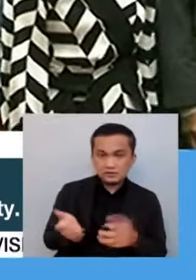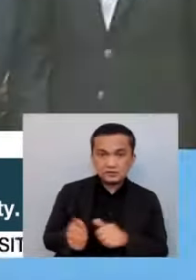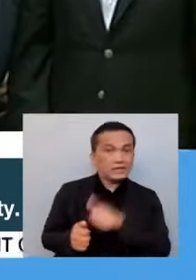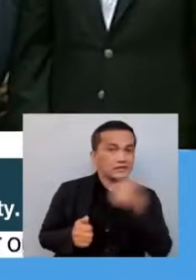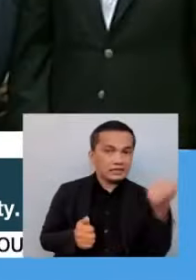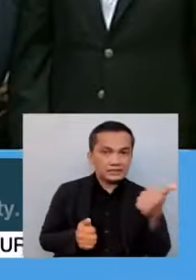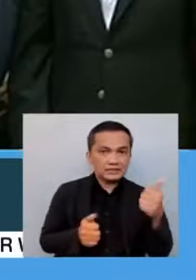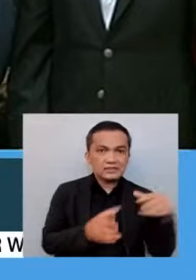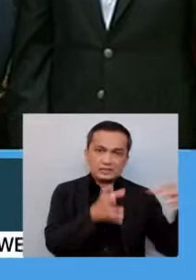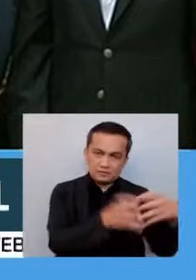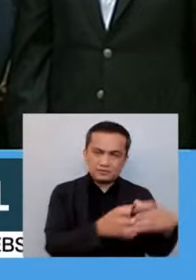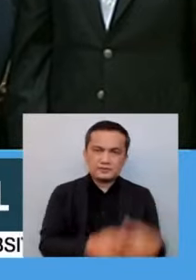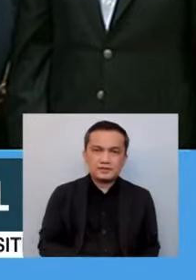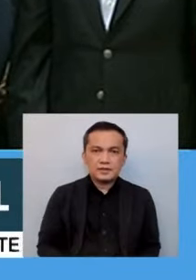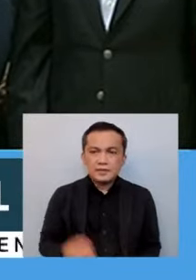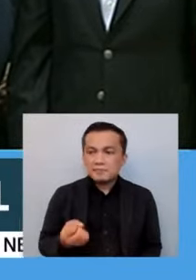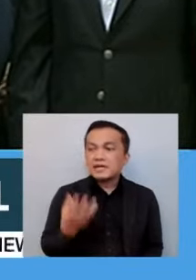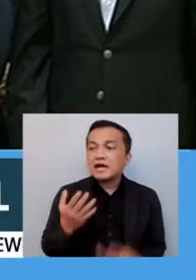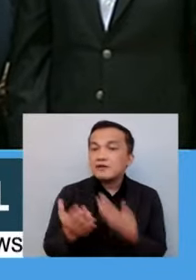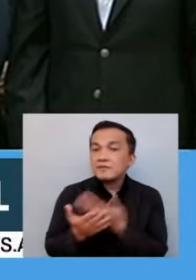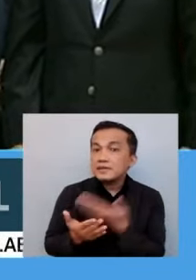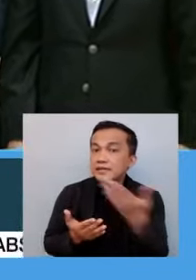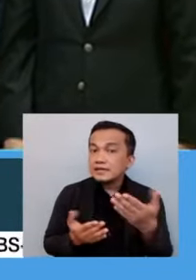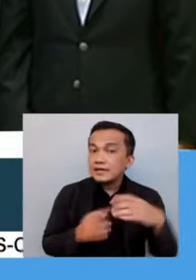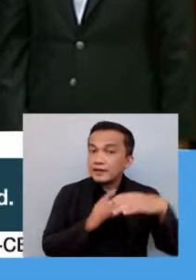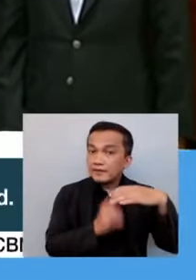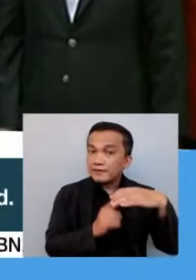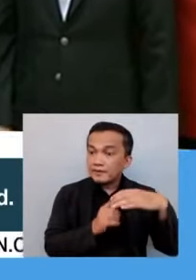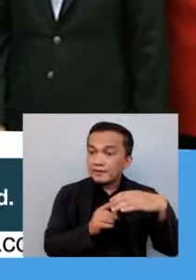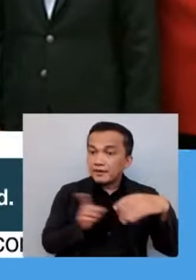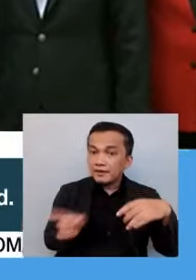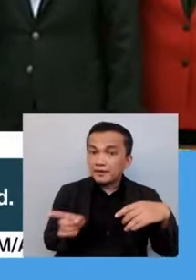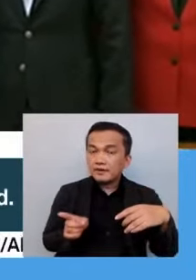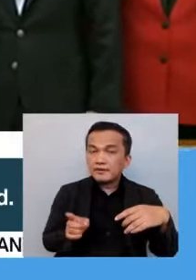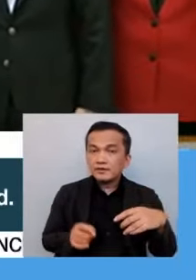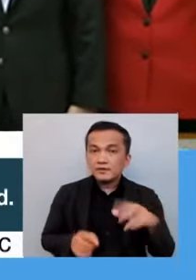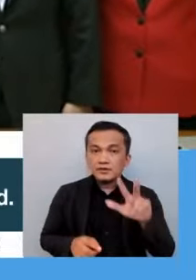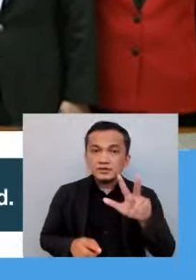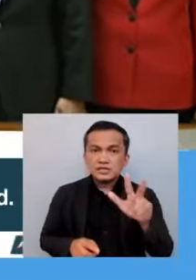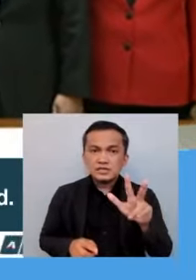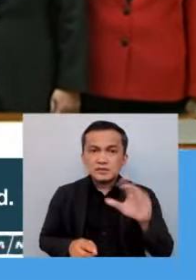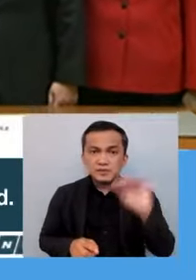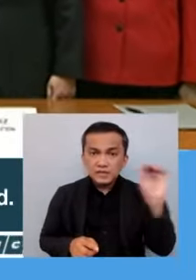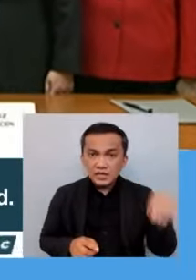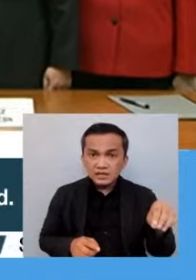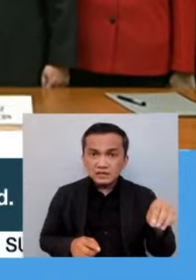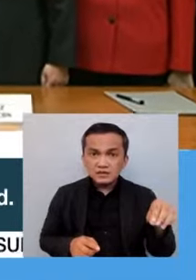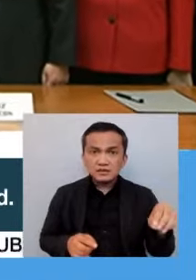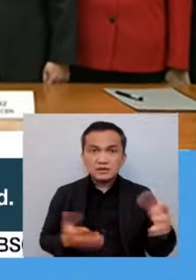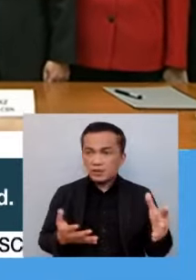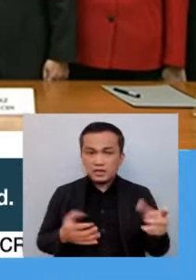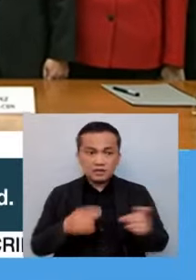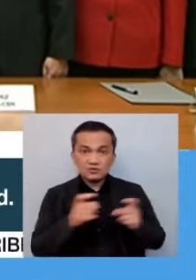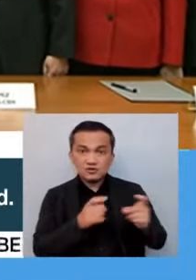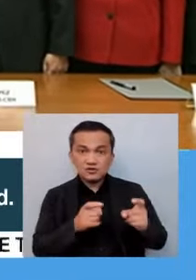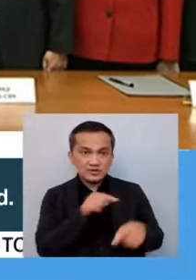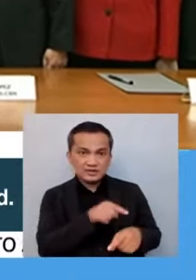entity. Magkano ba binili ng ABS? Eh, nasa 30% lang po. So walang control po na